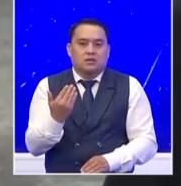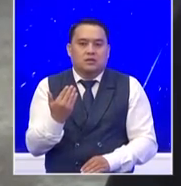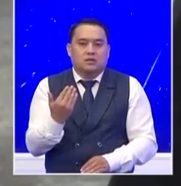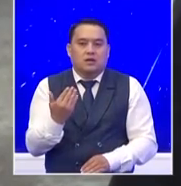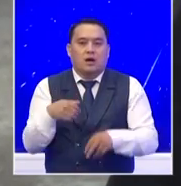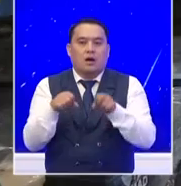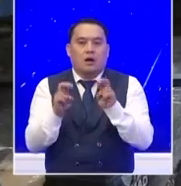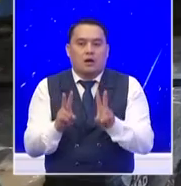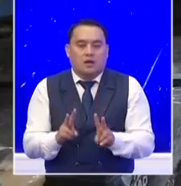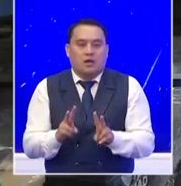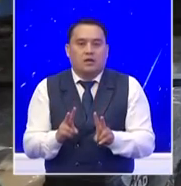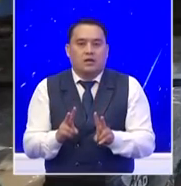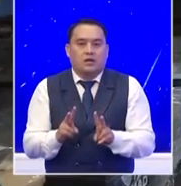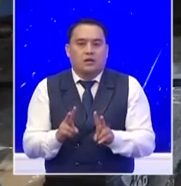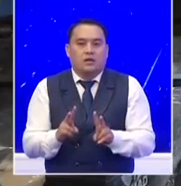арнайы